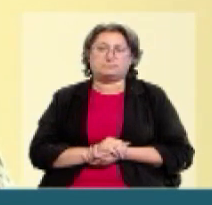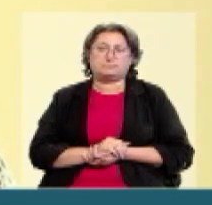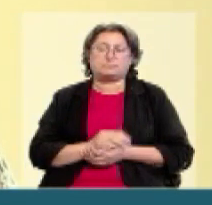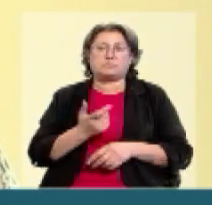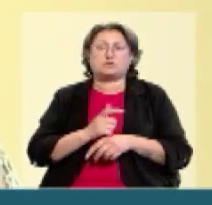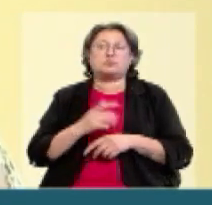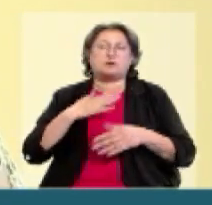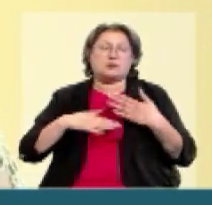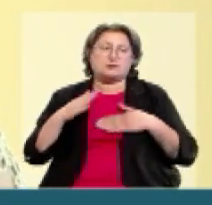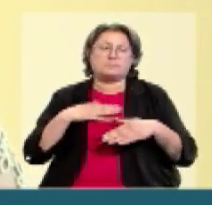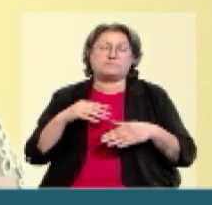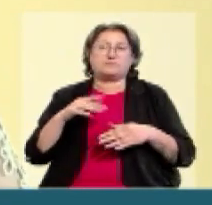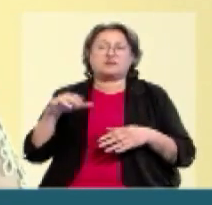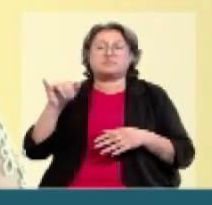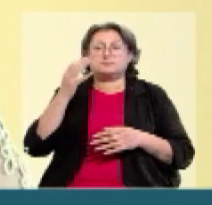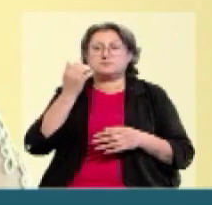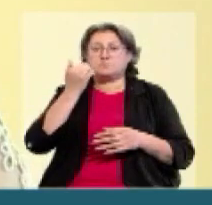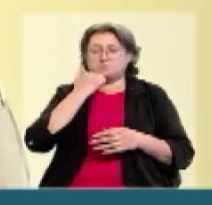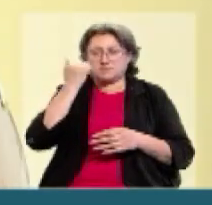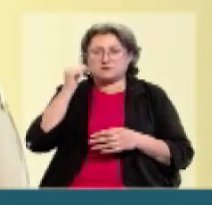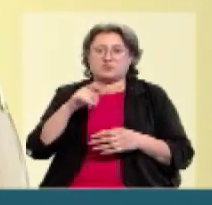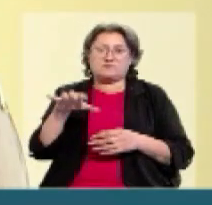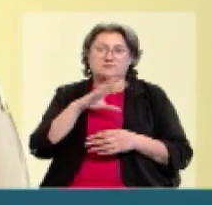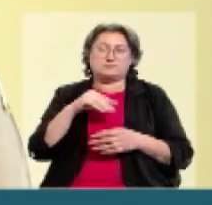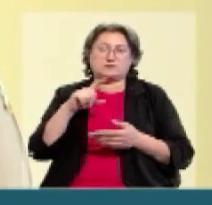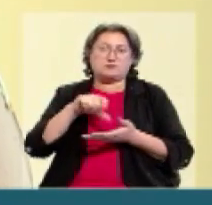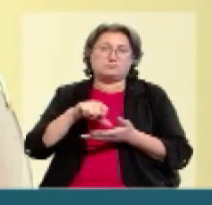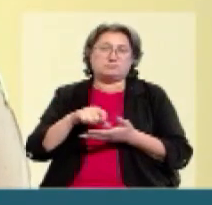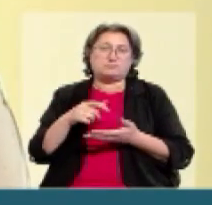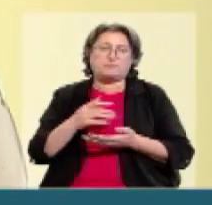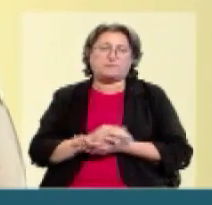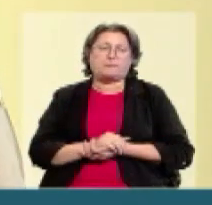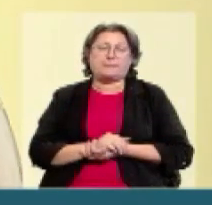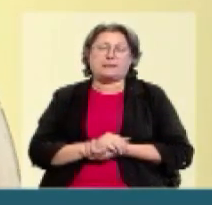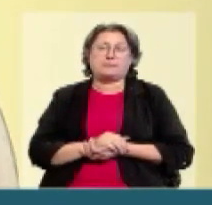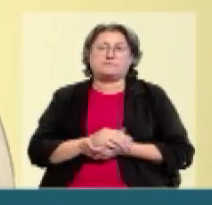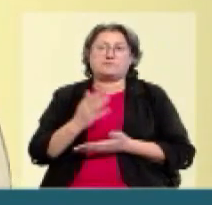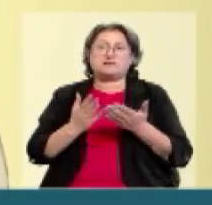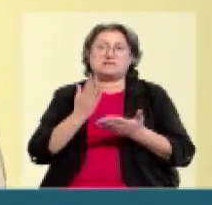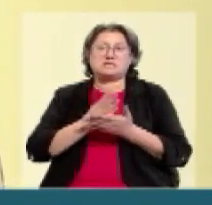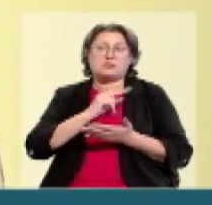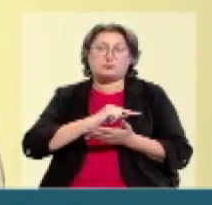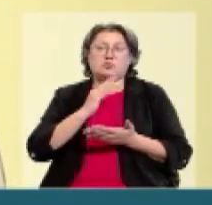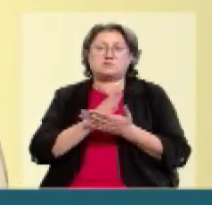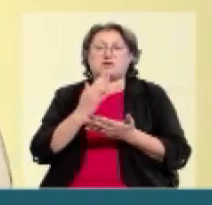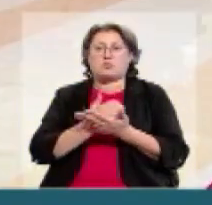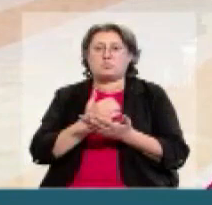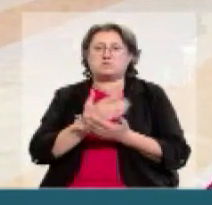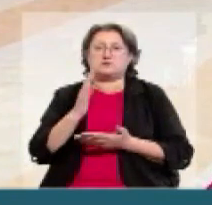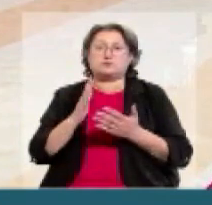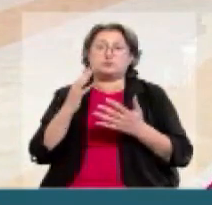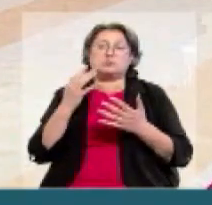Өте қуаныштымыз, бәріне рахмет айтамыз. Жұмыс болса табысты болады, табыс болса денсаулық болады, денсаулық болса бәрі